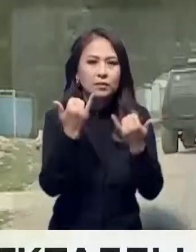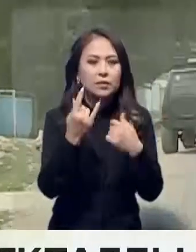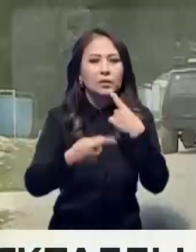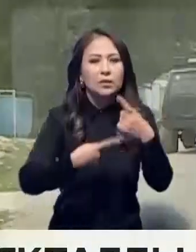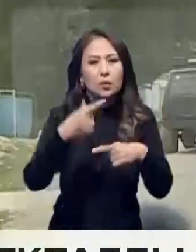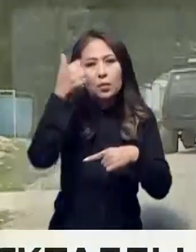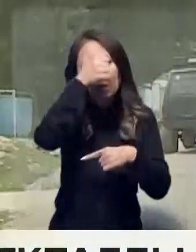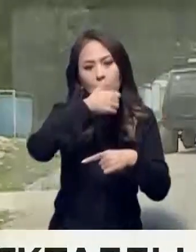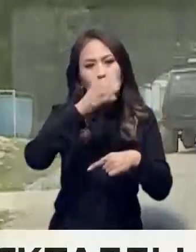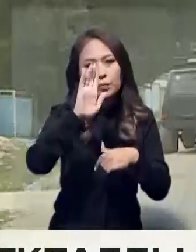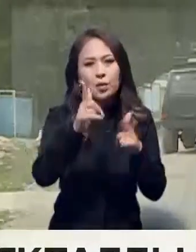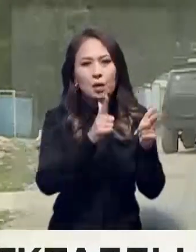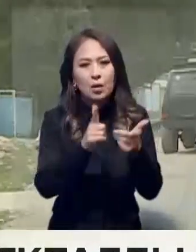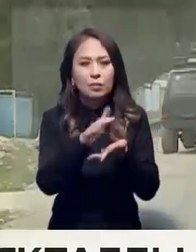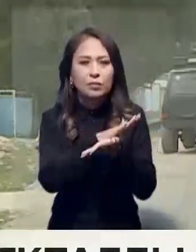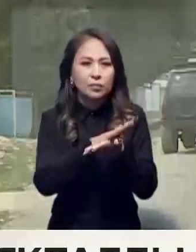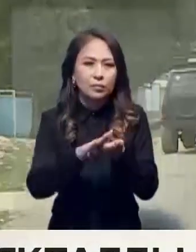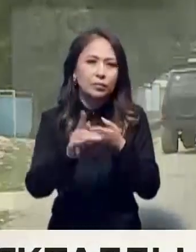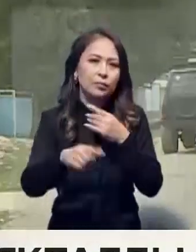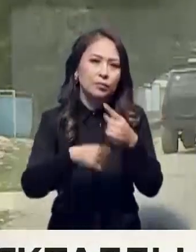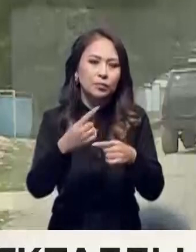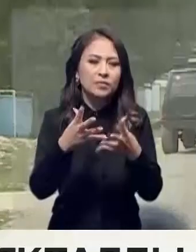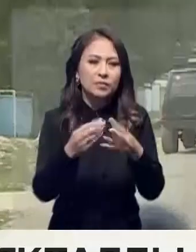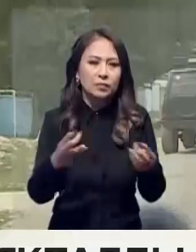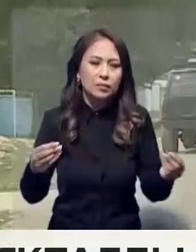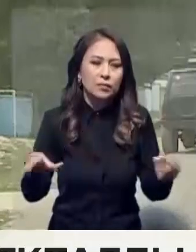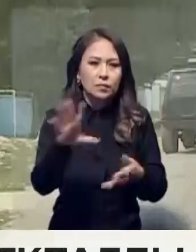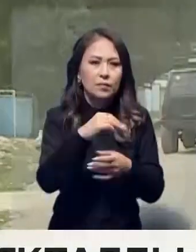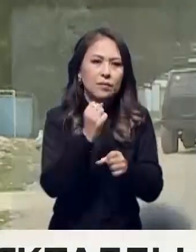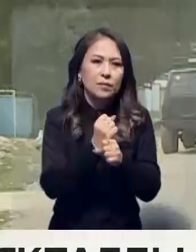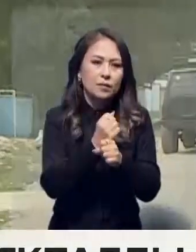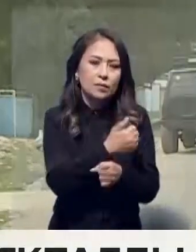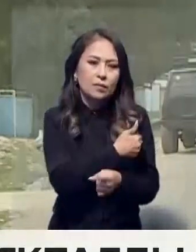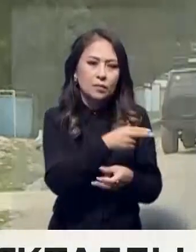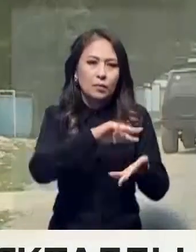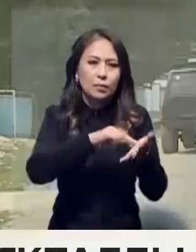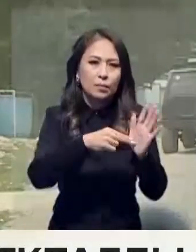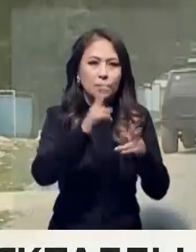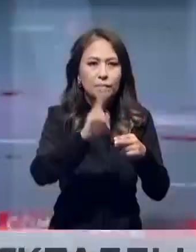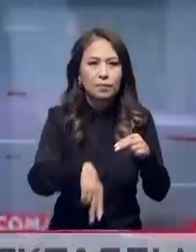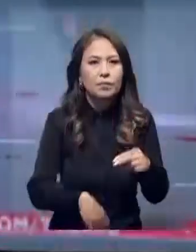бәрін тазалаймыз, проект жасап жатырмыз. Келесі жылға көктемге соның бәрін біз тазалап бітірсек деп отырмыз.